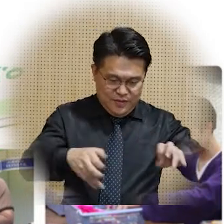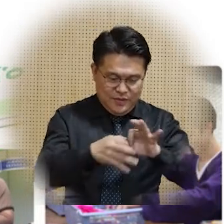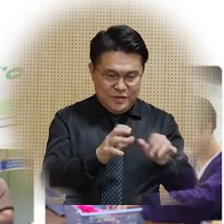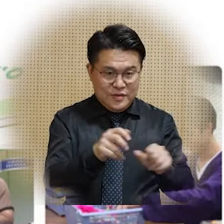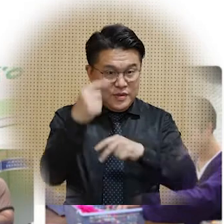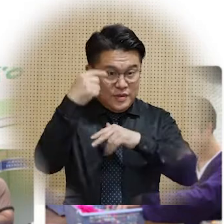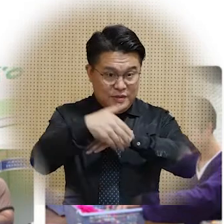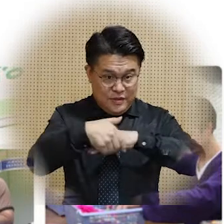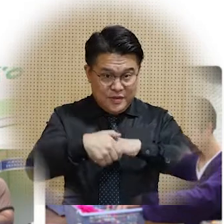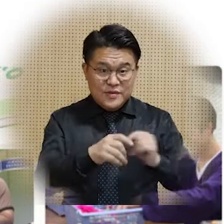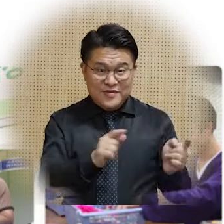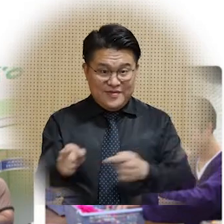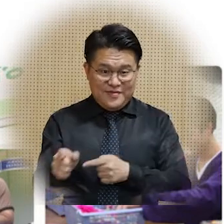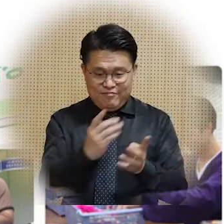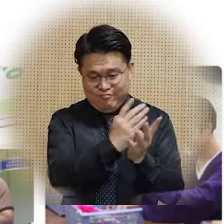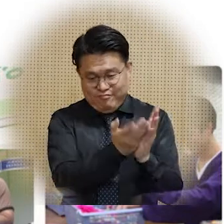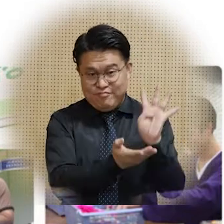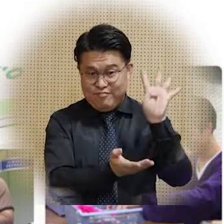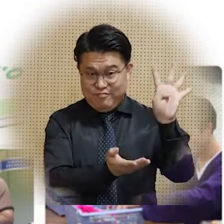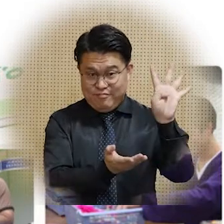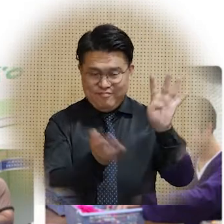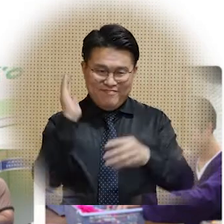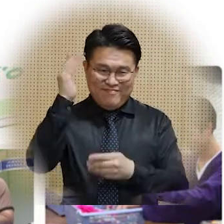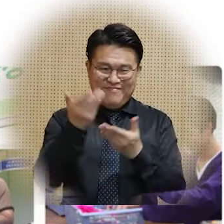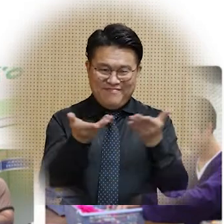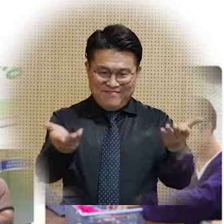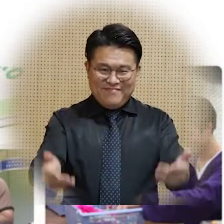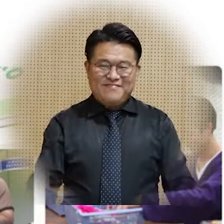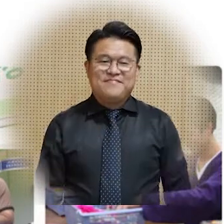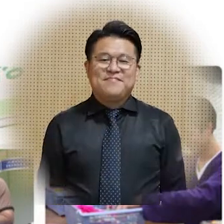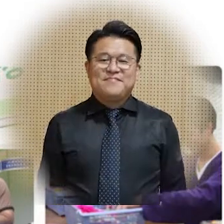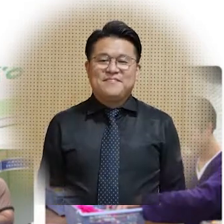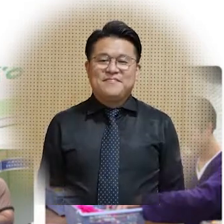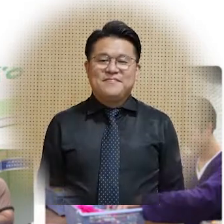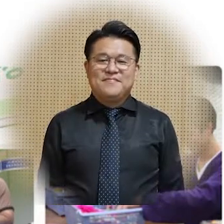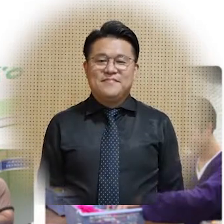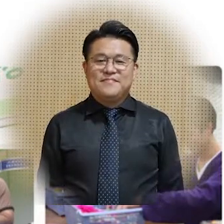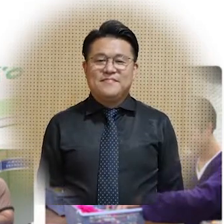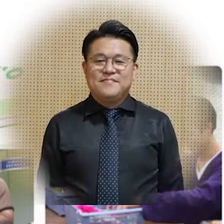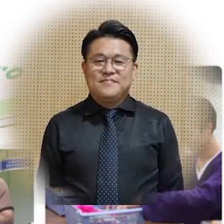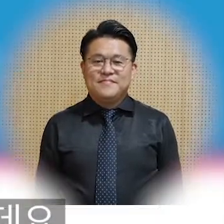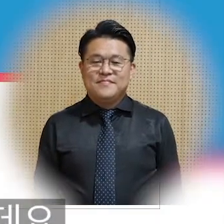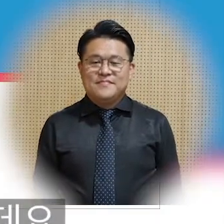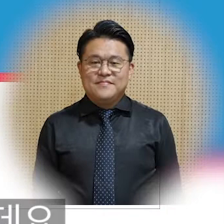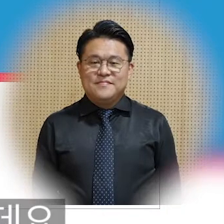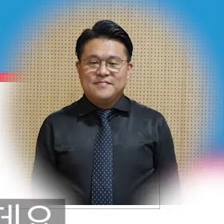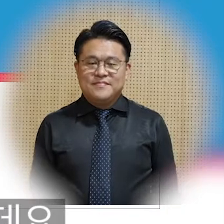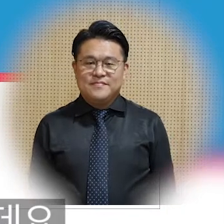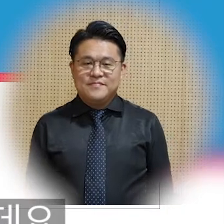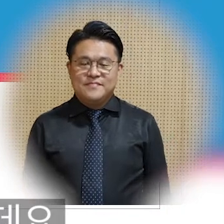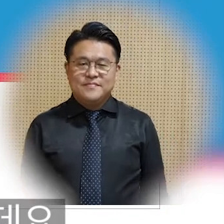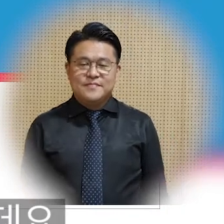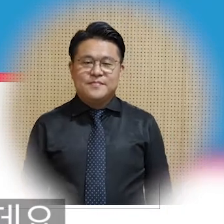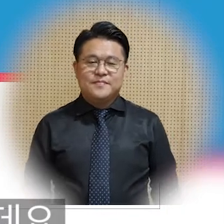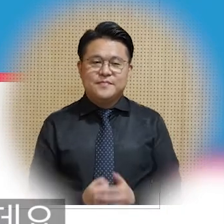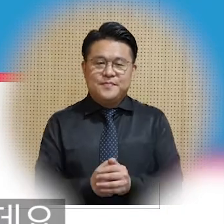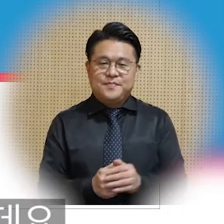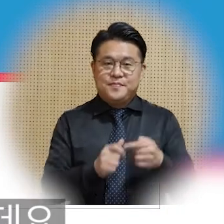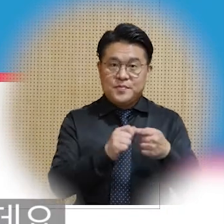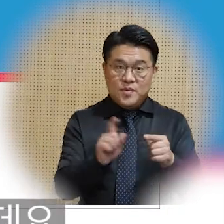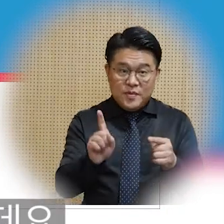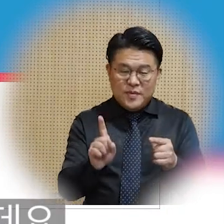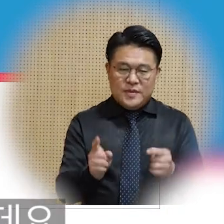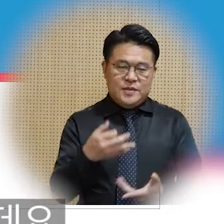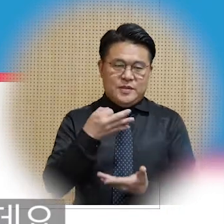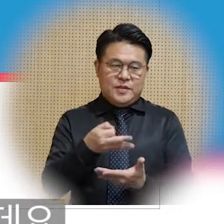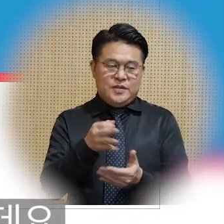전략, 이렇게 네 가지 카테고리를 나눠서 지금부터 강의를 진행해 드리도록 하겠습니다. 자, 가장 먼저 이제